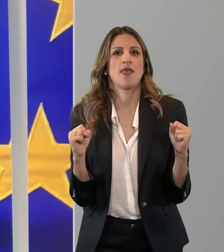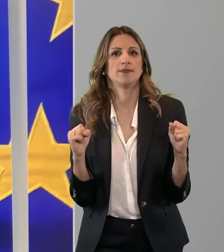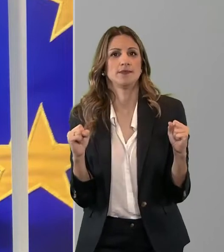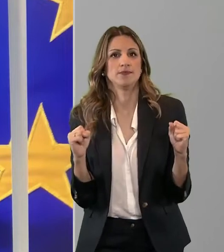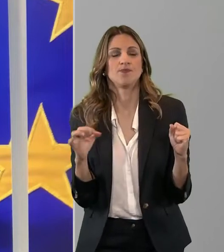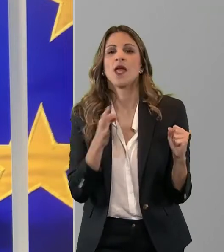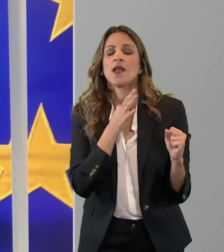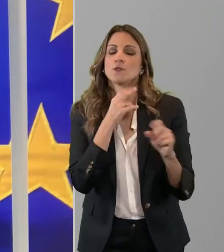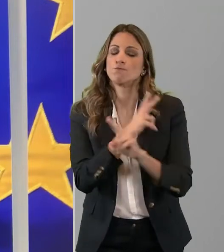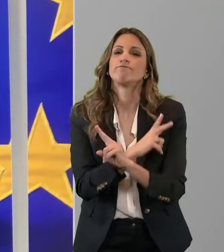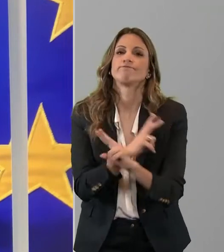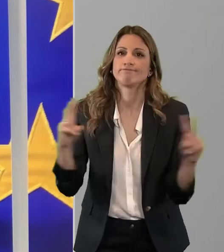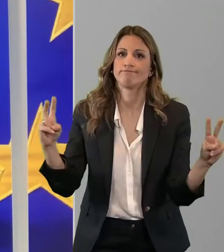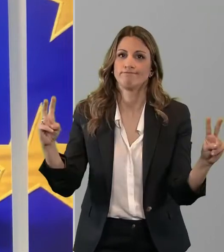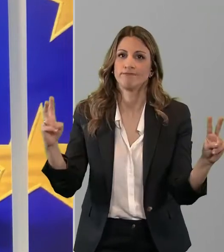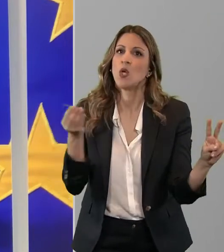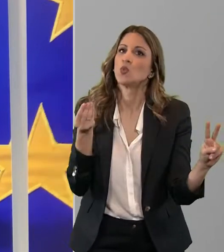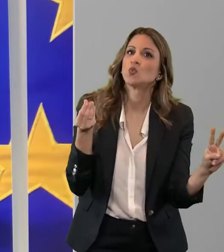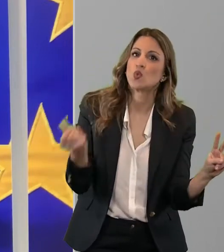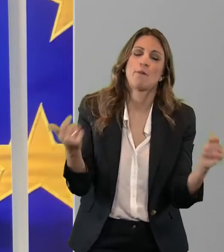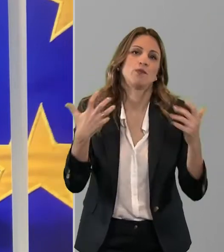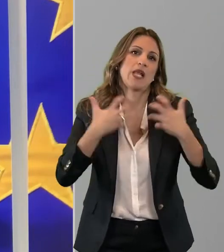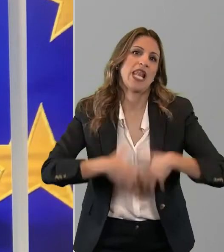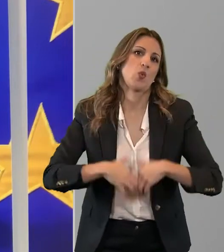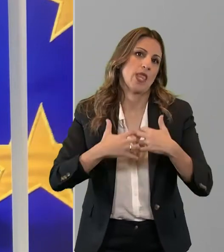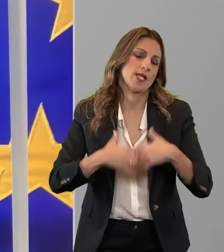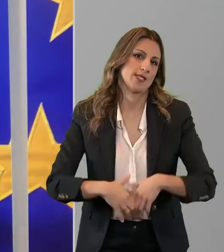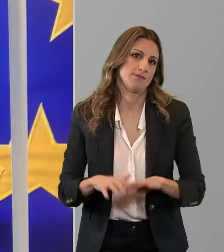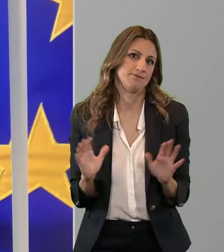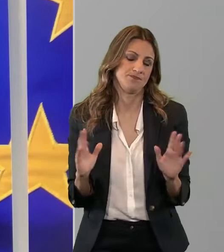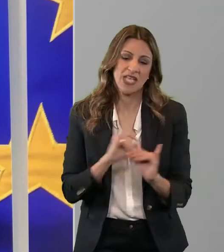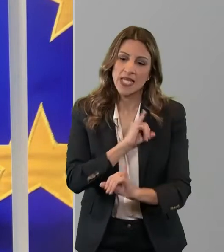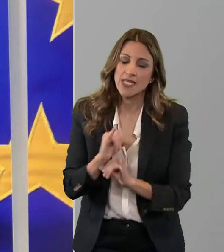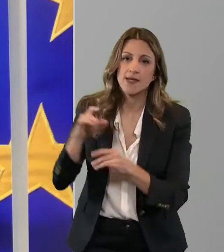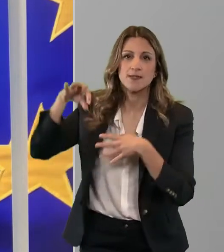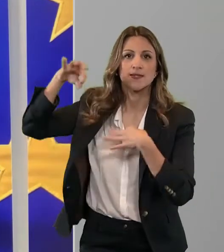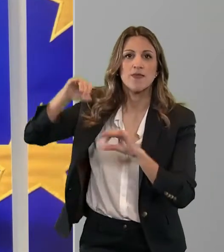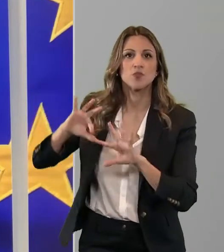περισσότερη διαφάνεια στον τρόπο λειτουργίας των πλατφορμών αυτών.